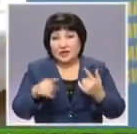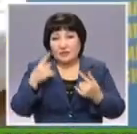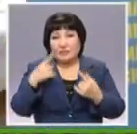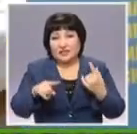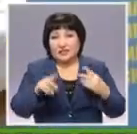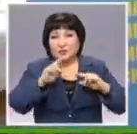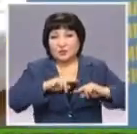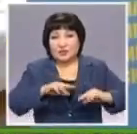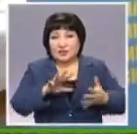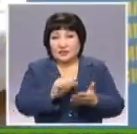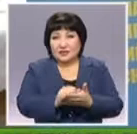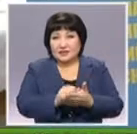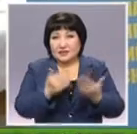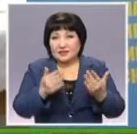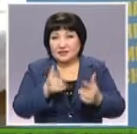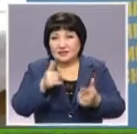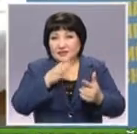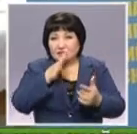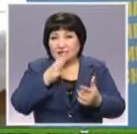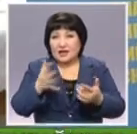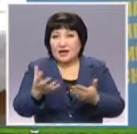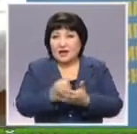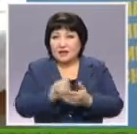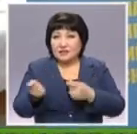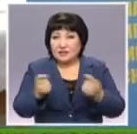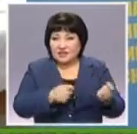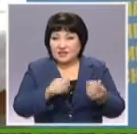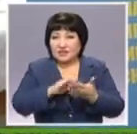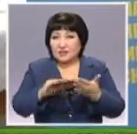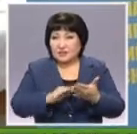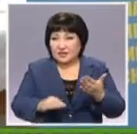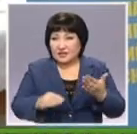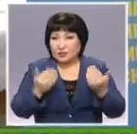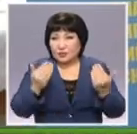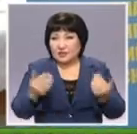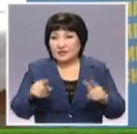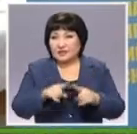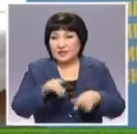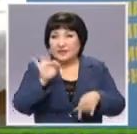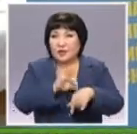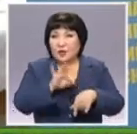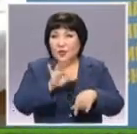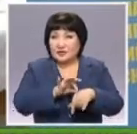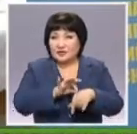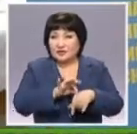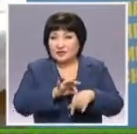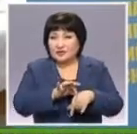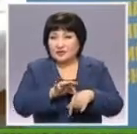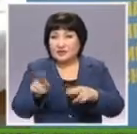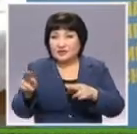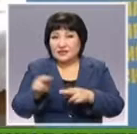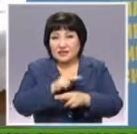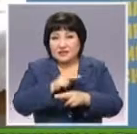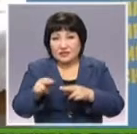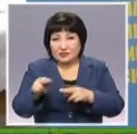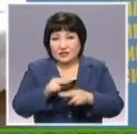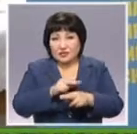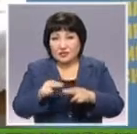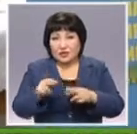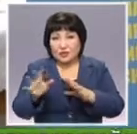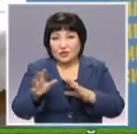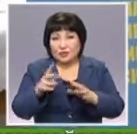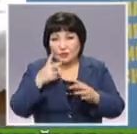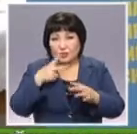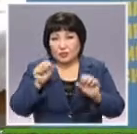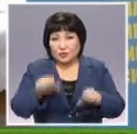қана жазып бер, алып бер деген сияқты болатын болса, мұнда енді ол науқастың сырқатына жазылып кетуге мүмкіндік жасайды. Күтімі